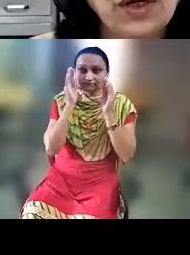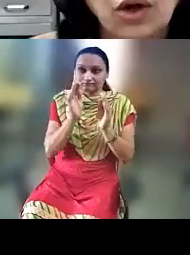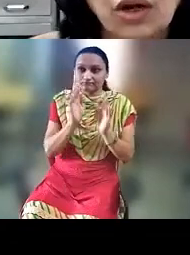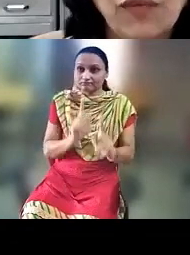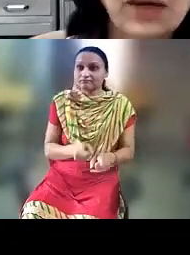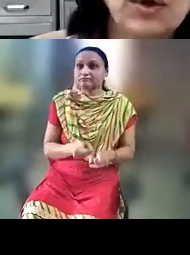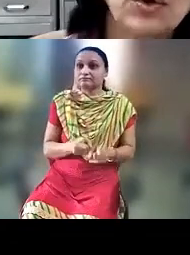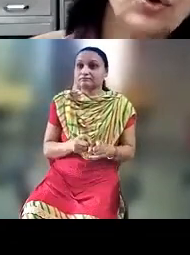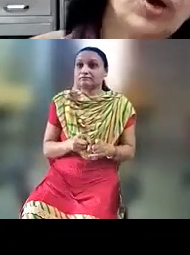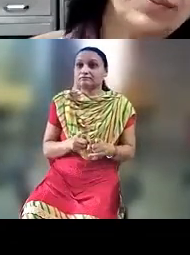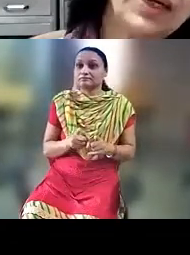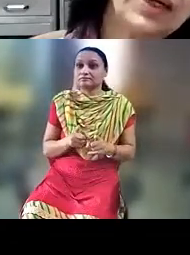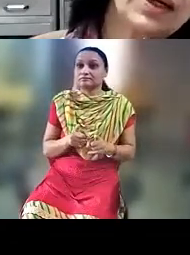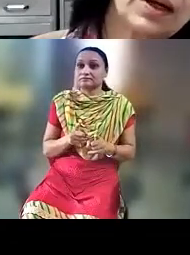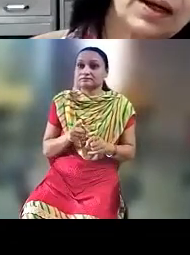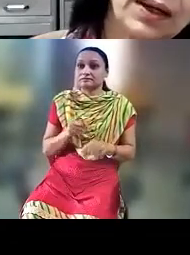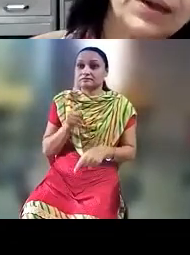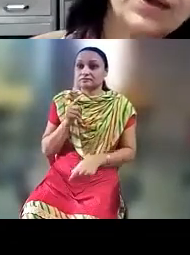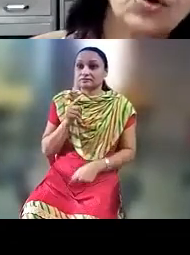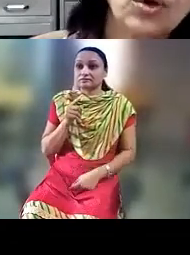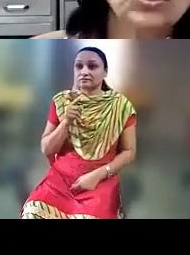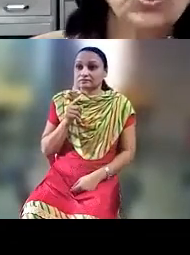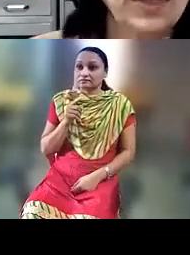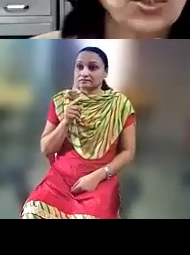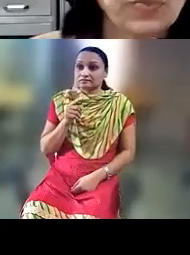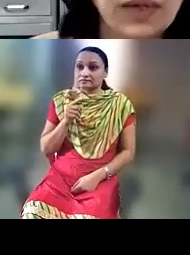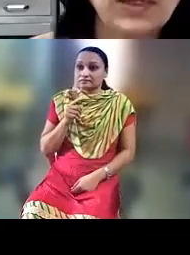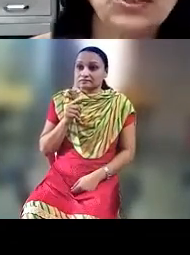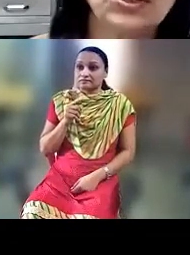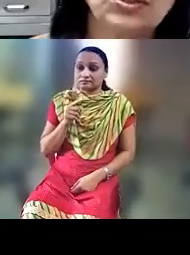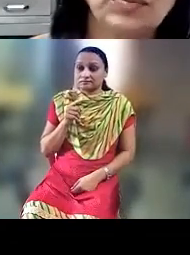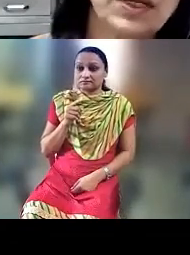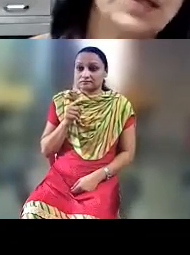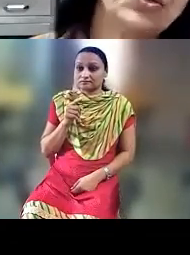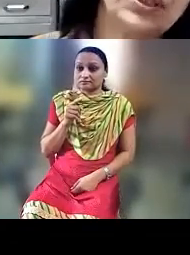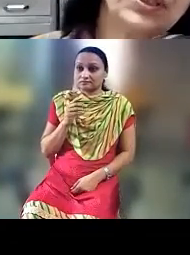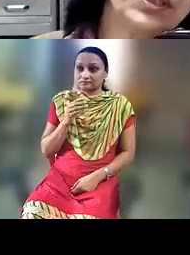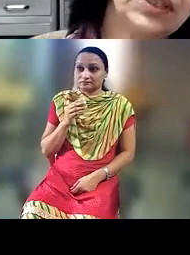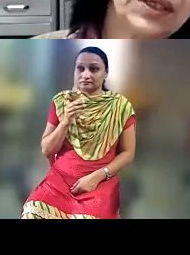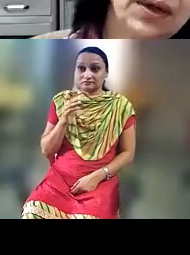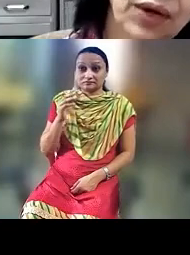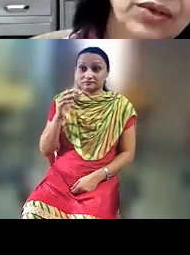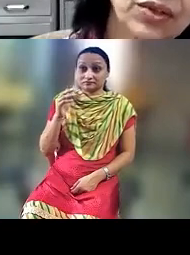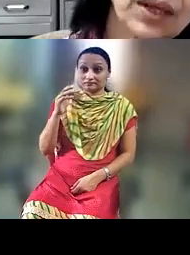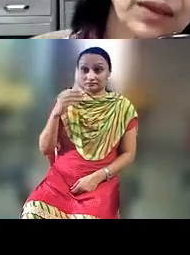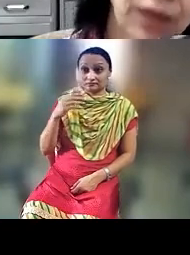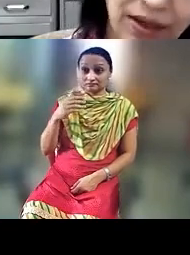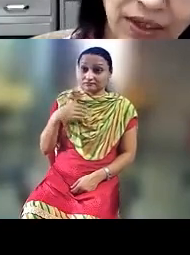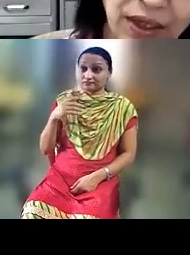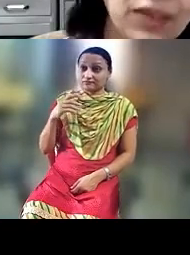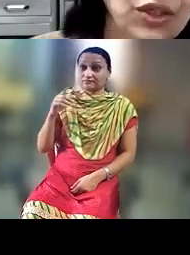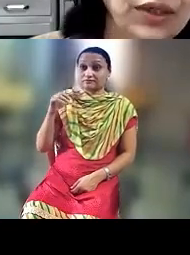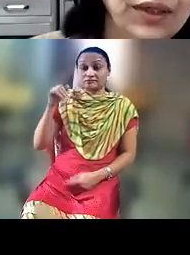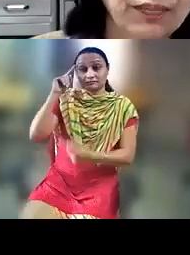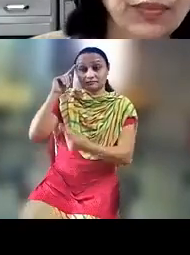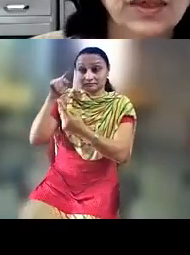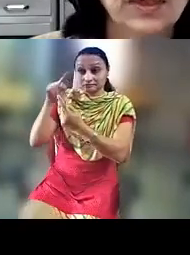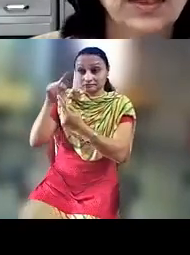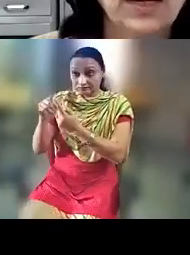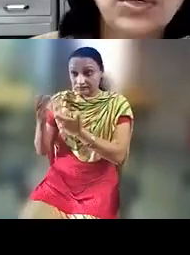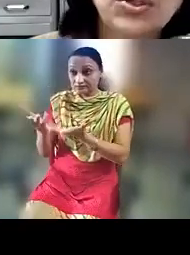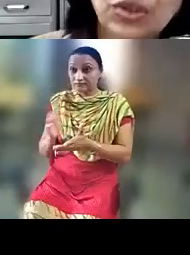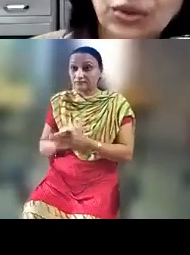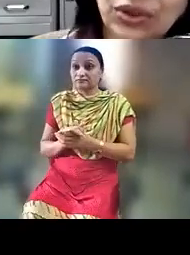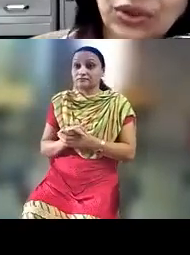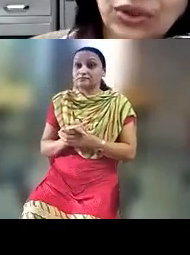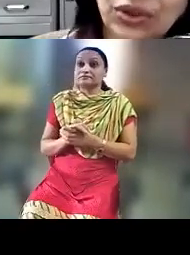कोई कॉन्फ्लिक्ट हो तो हमें क्लियर गोल्स और एक्सपेक्टेशंस बतानी चाहिए, जैसे कि ग्रेड्स कैसी आनी चाहिए,